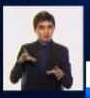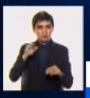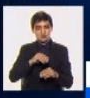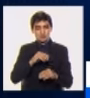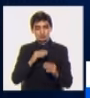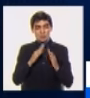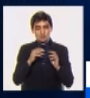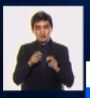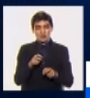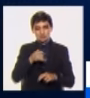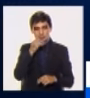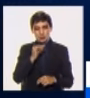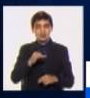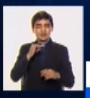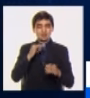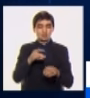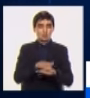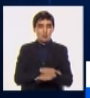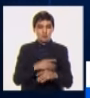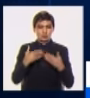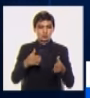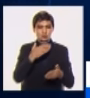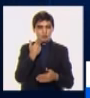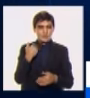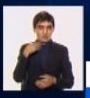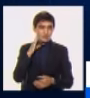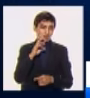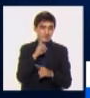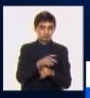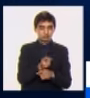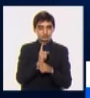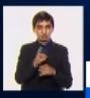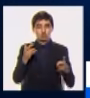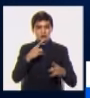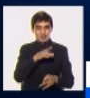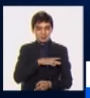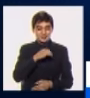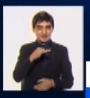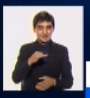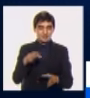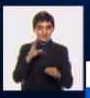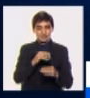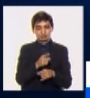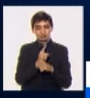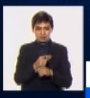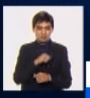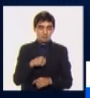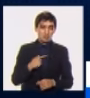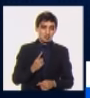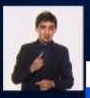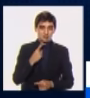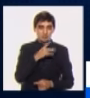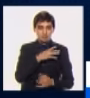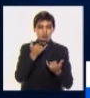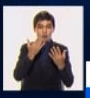изоляцию они никак не могли понять почему их так долго не выпускают кого 9 рыбалка изначально подразумевает уединении на природе от